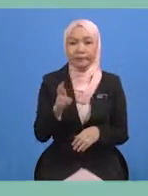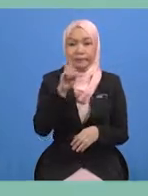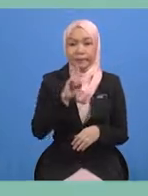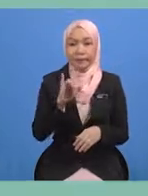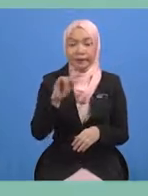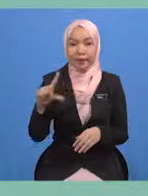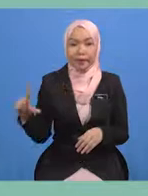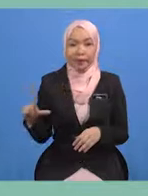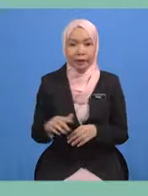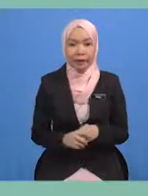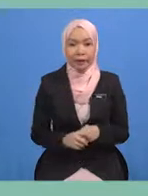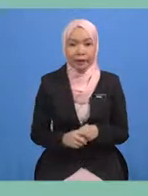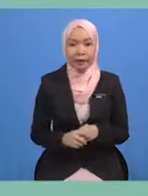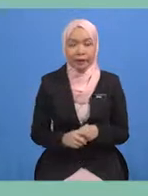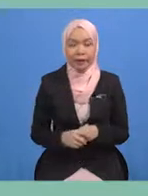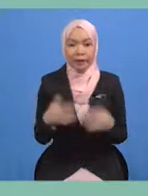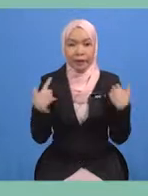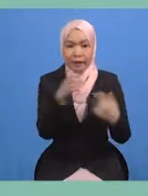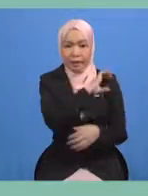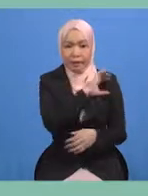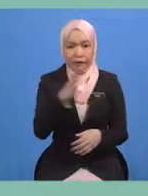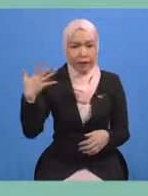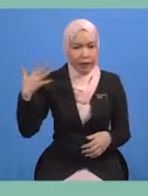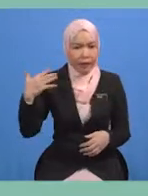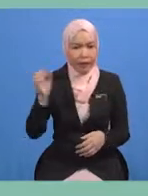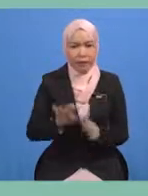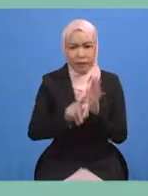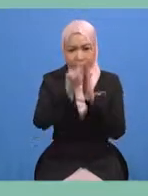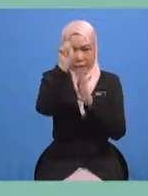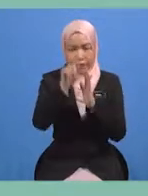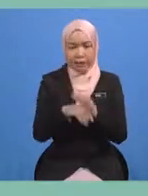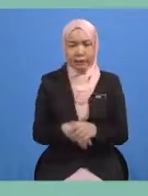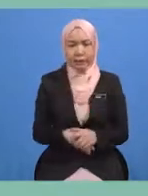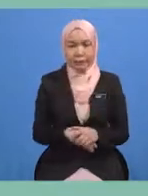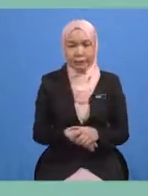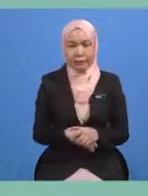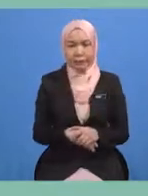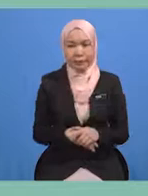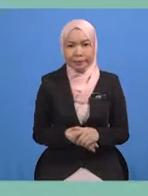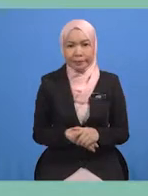adalah mempunyai sifat kepanasan yang tinggi.